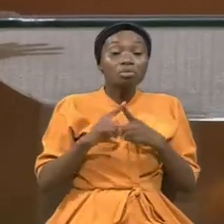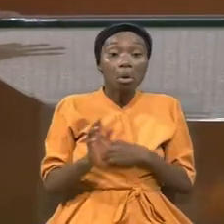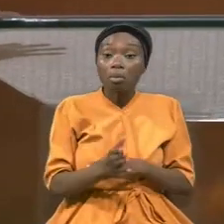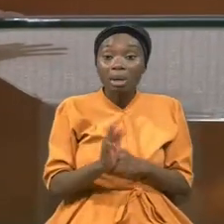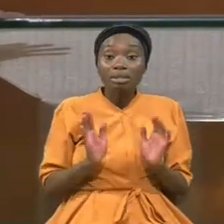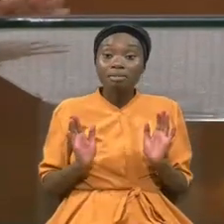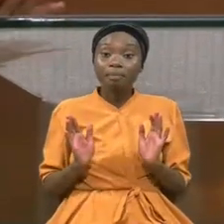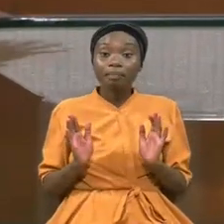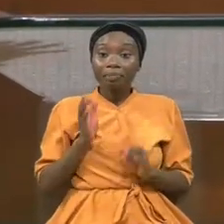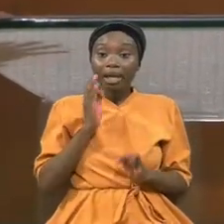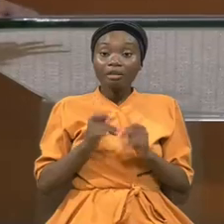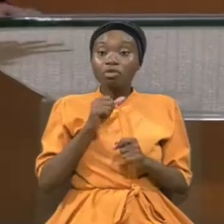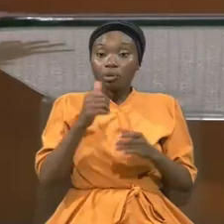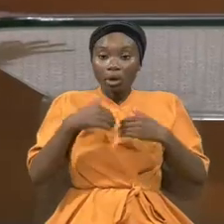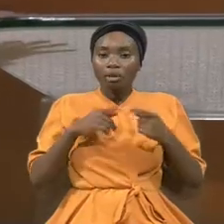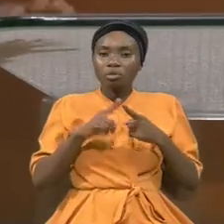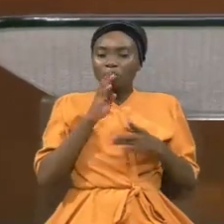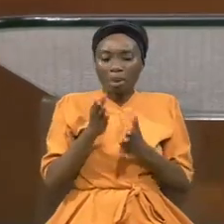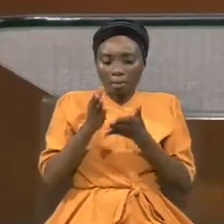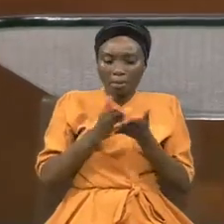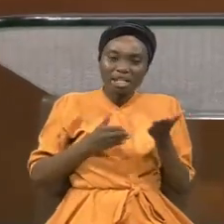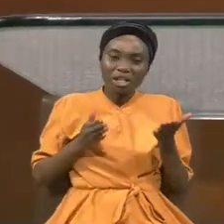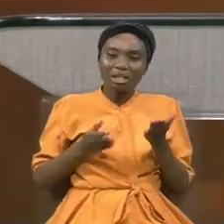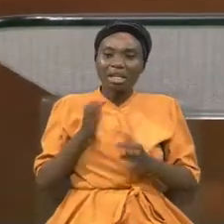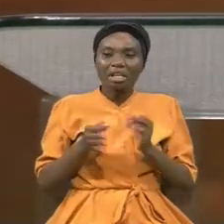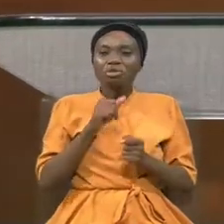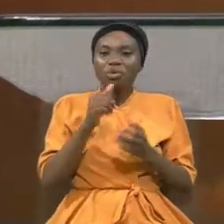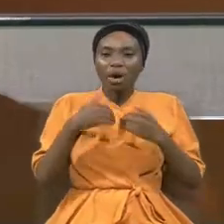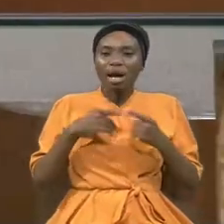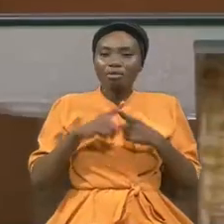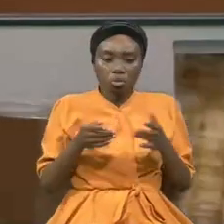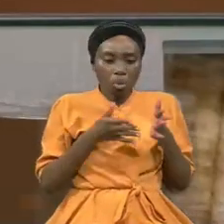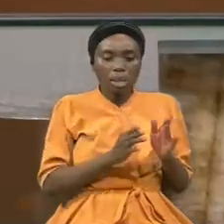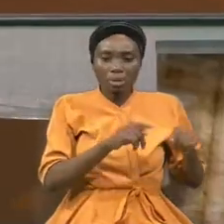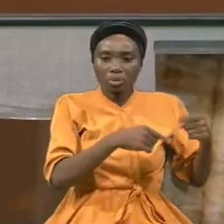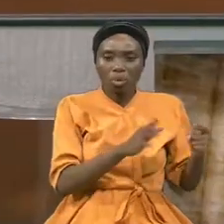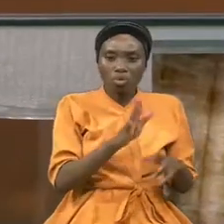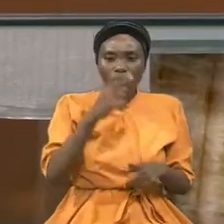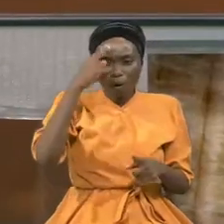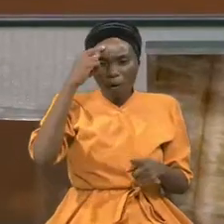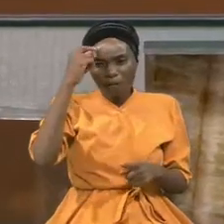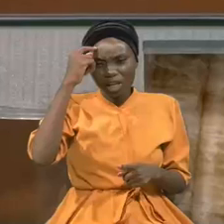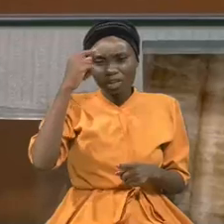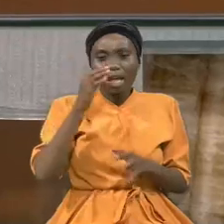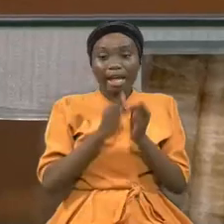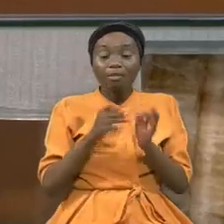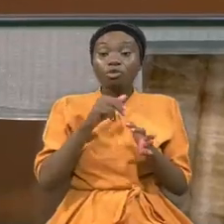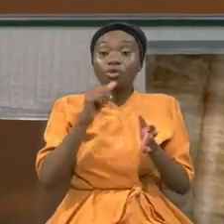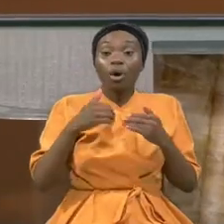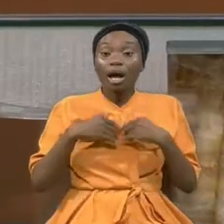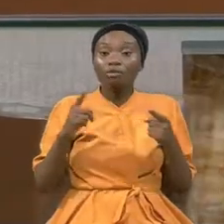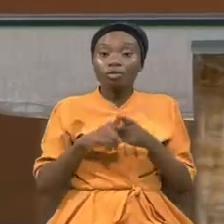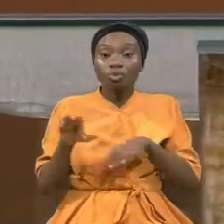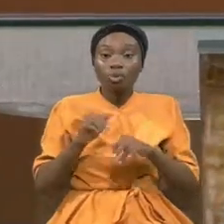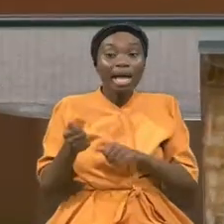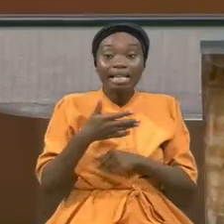Alors vous ne devez pas compromettre. Si vous ne devez pas être partiel, vous ne pouvez pas laisser votre conviction aller,